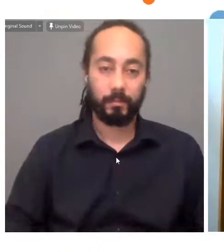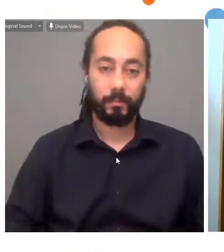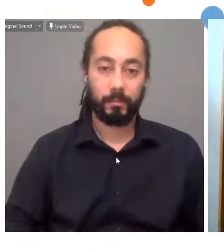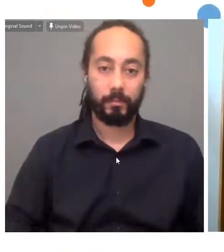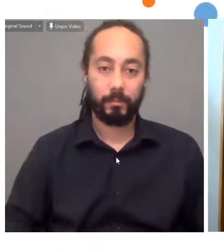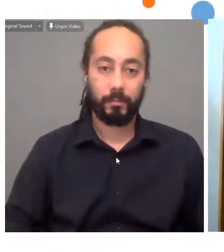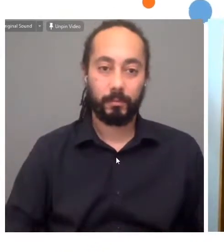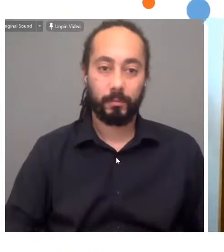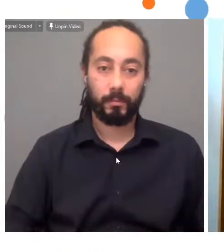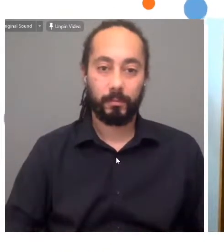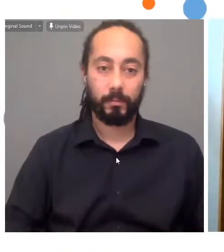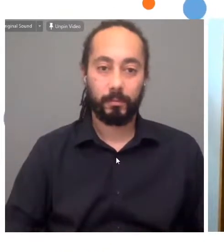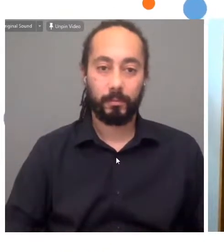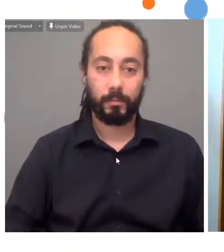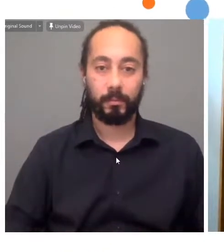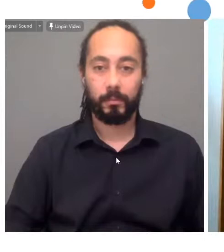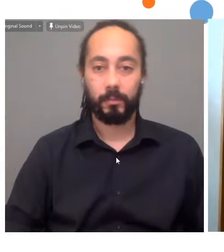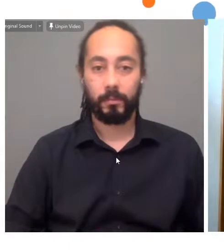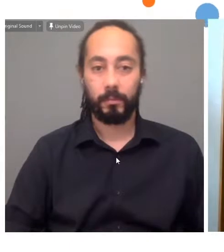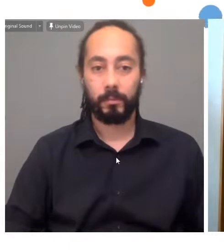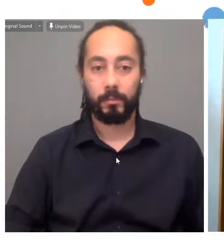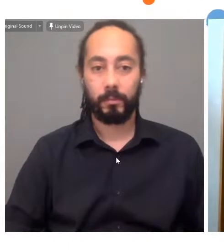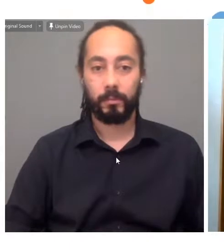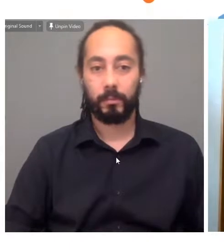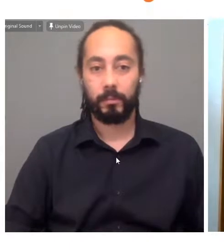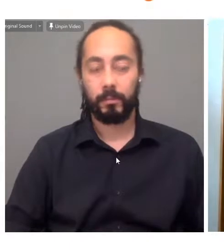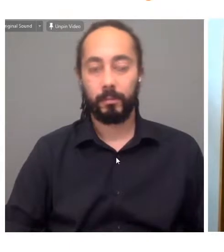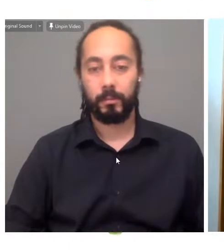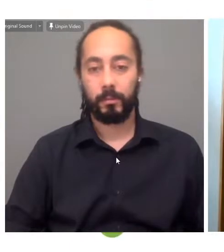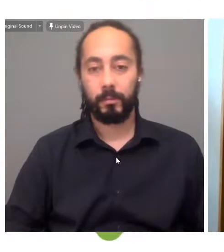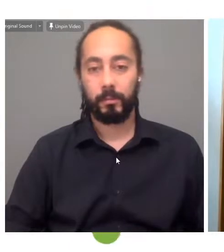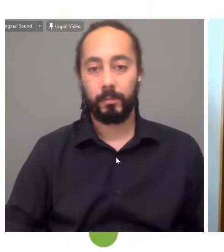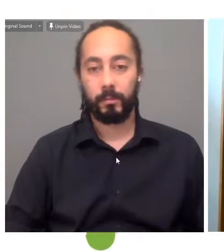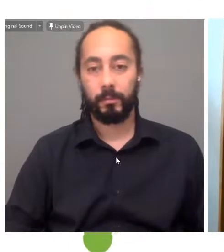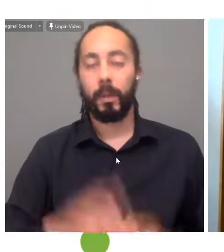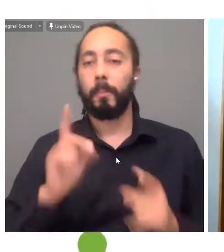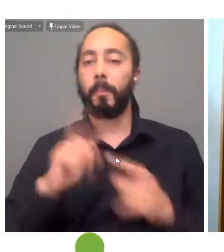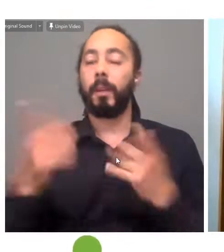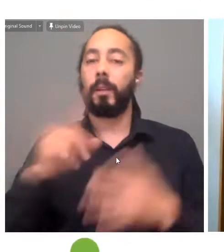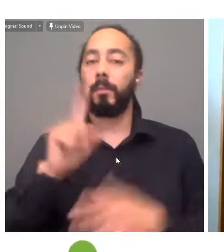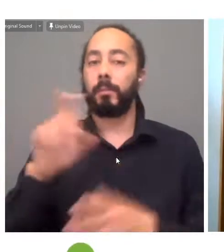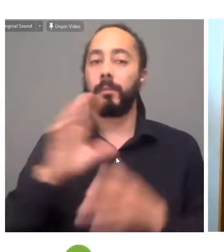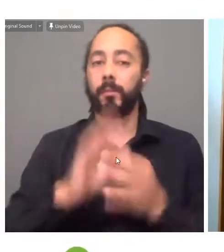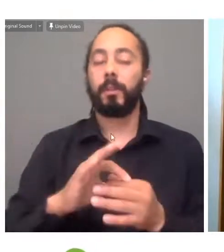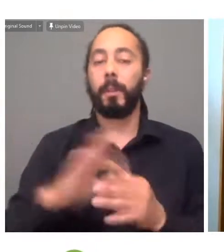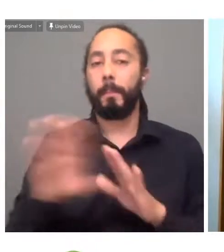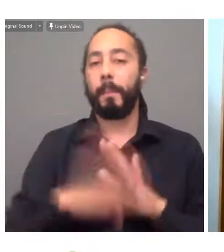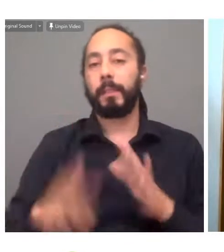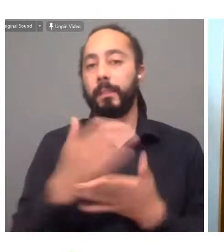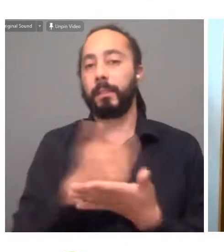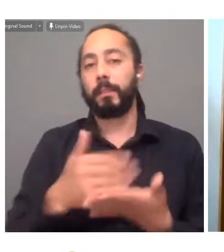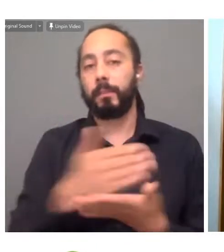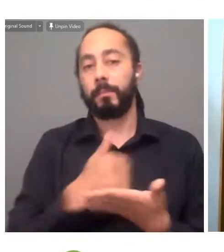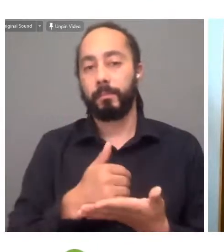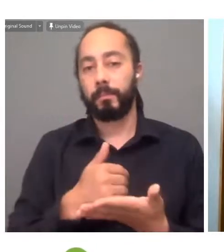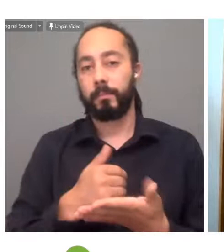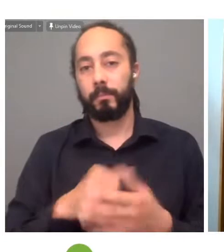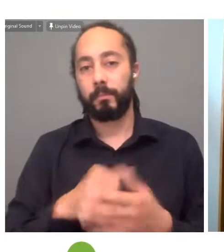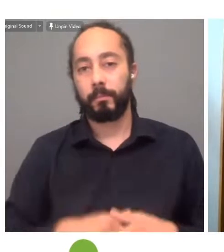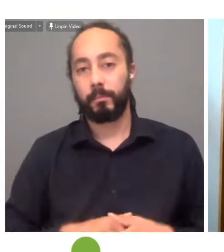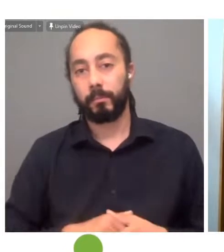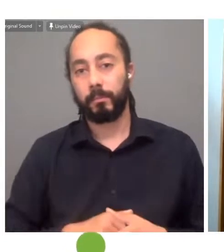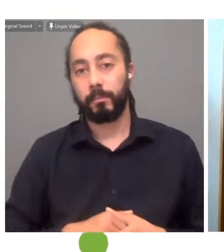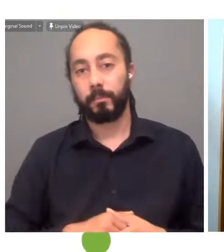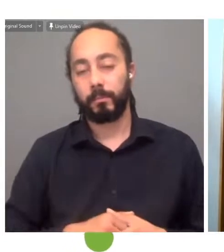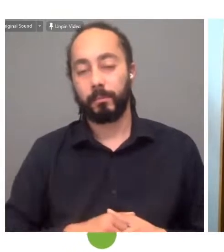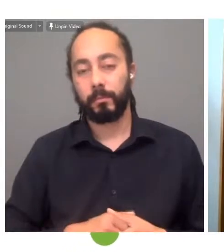Quand je disais tout à l'heure que la pandémie a exposé au grand jour des failles assez